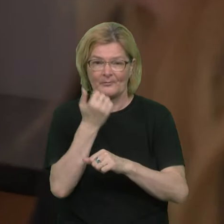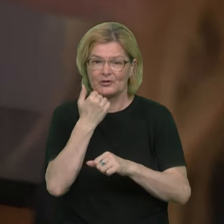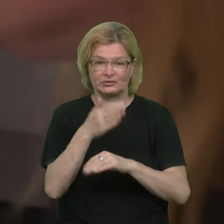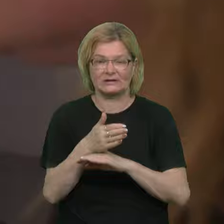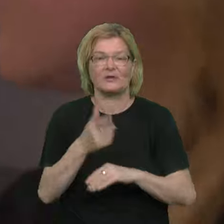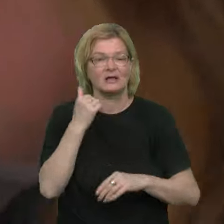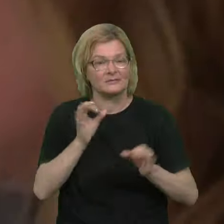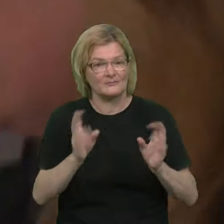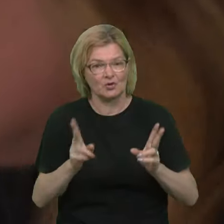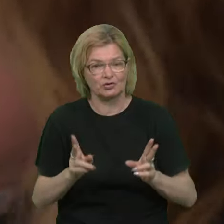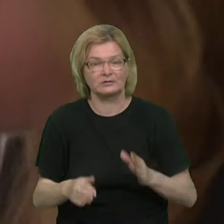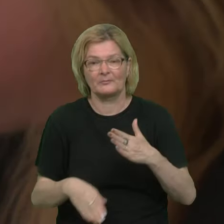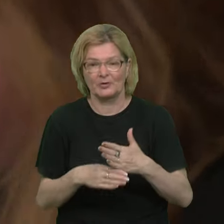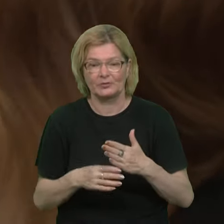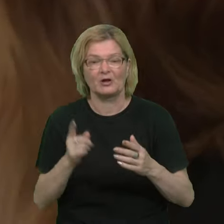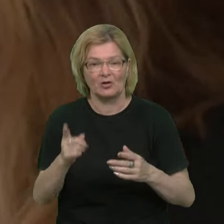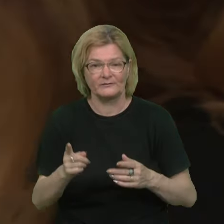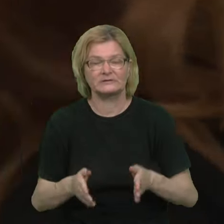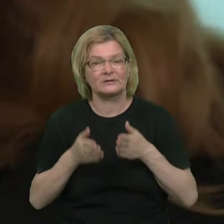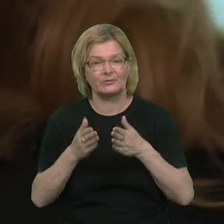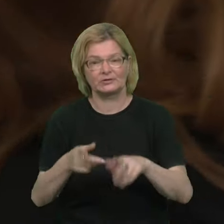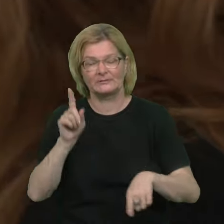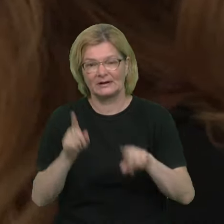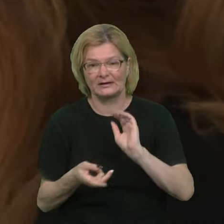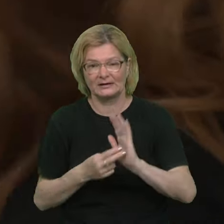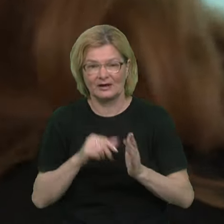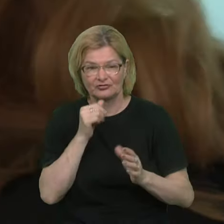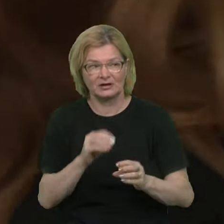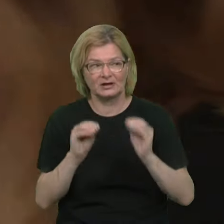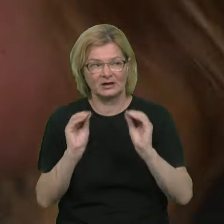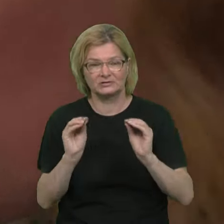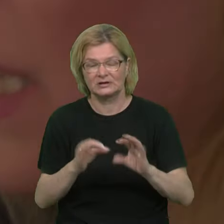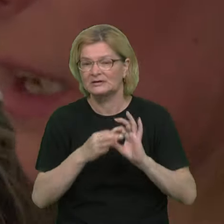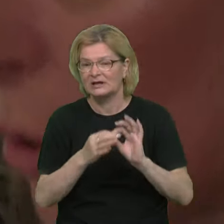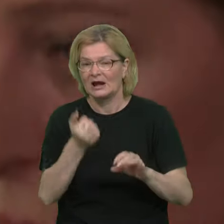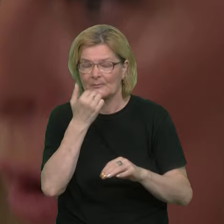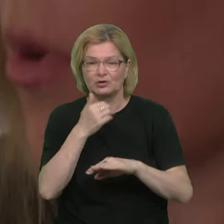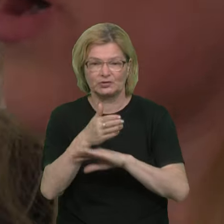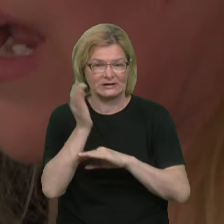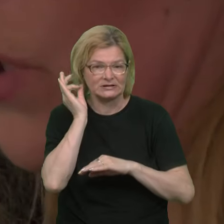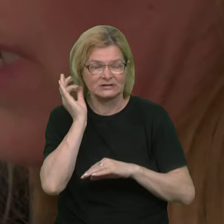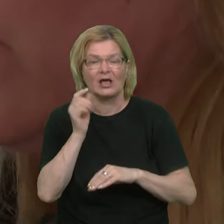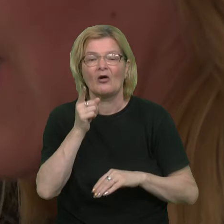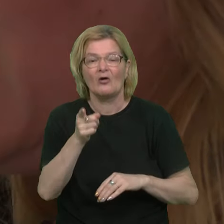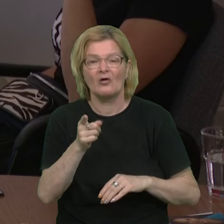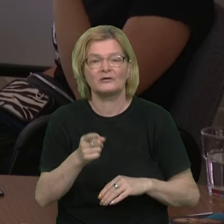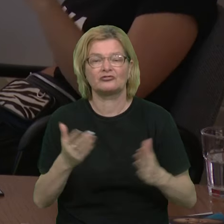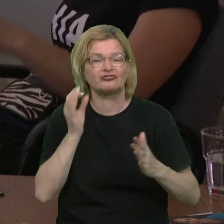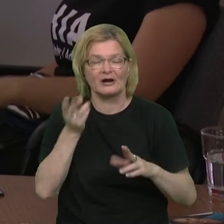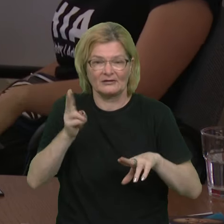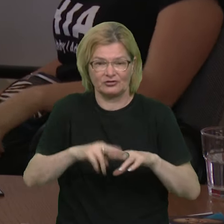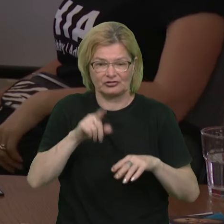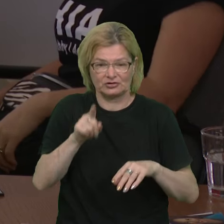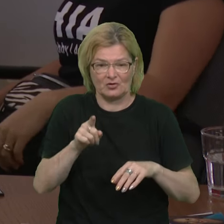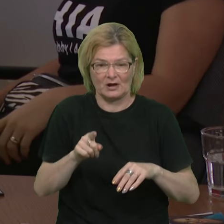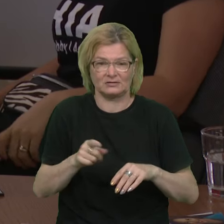specifičnostima ženskog poduzetništva i mogućnostima potpore. Novim se putem na neki način i educira same poduzetnice. Trend je